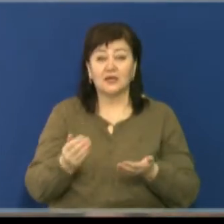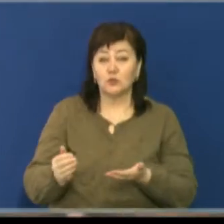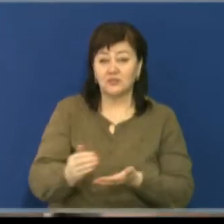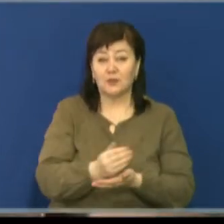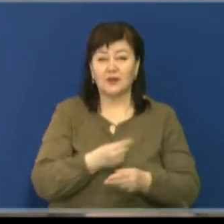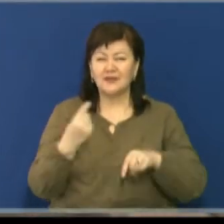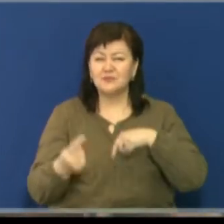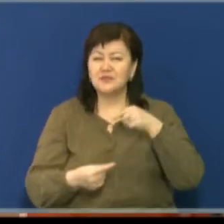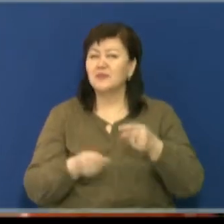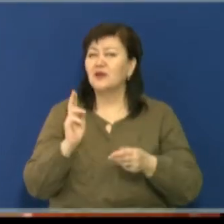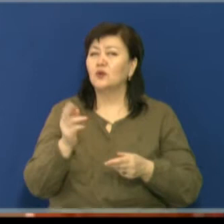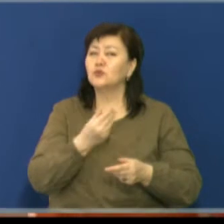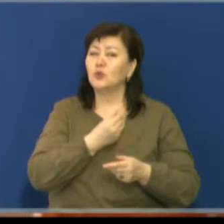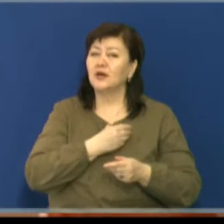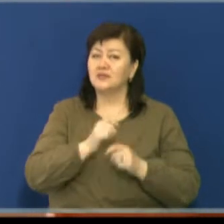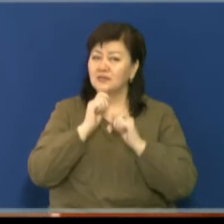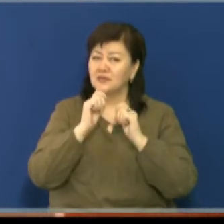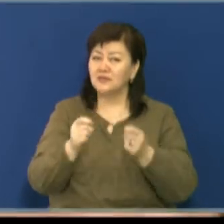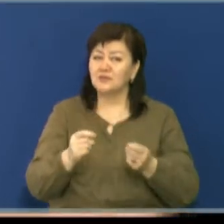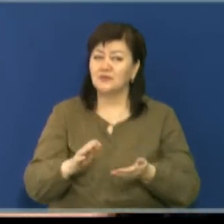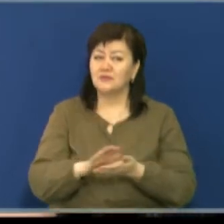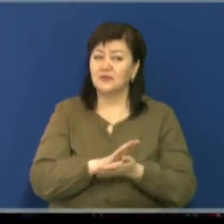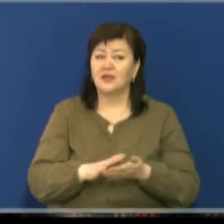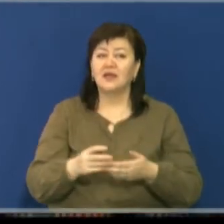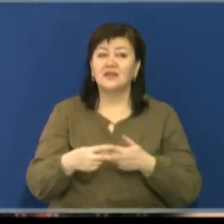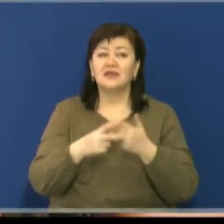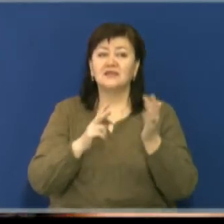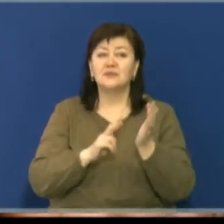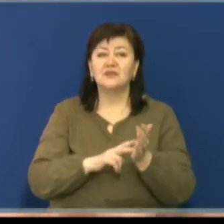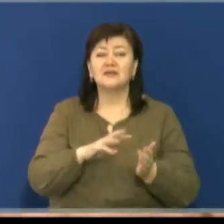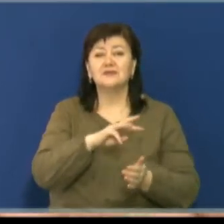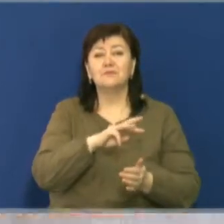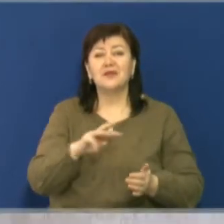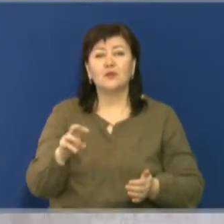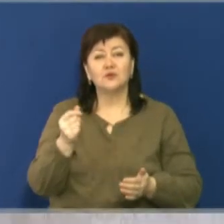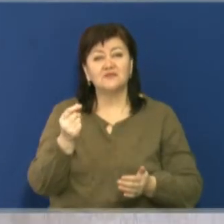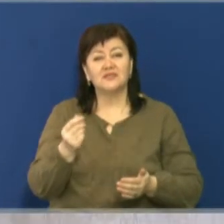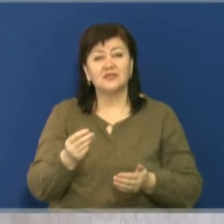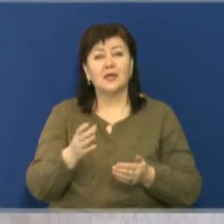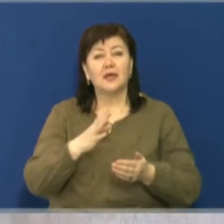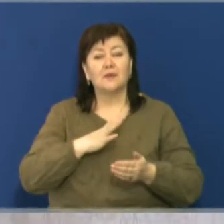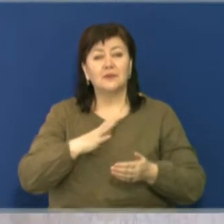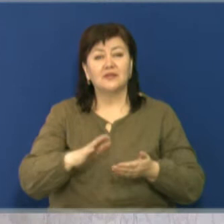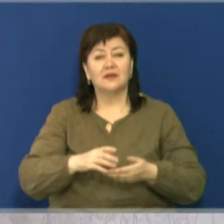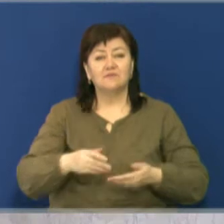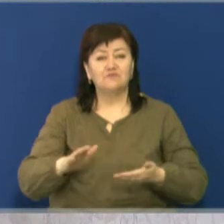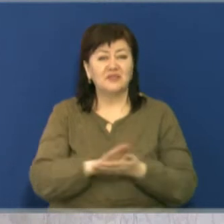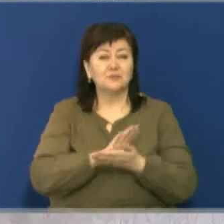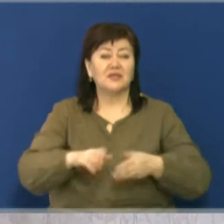тапсырды. Мұқтаж жандарға жалпы сомасы 17 миллион теңгеге дәрі-дәрмек таратылды. Иә, ол кезде